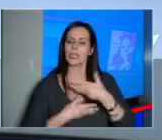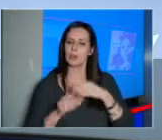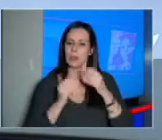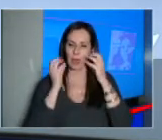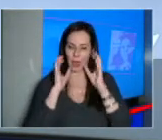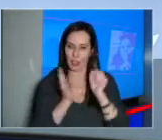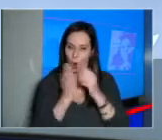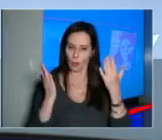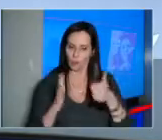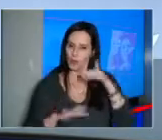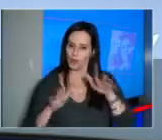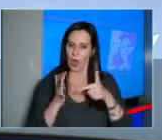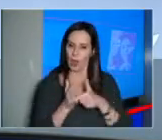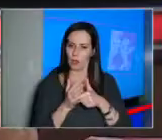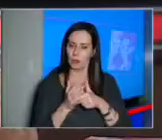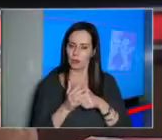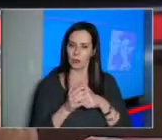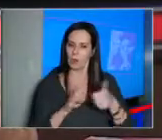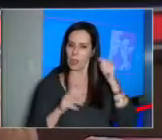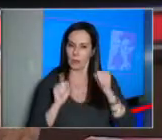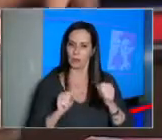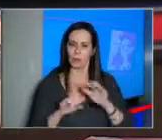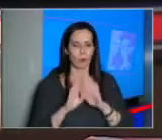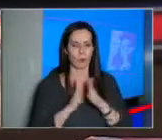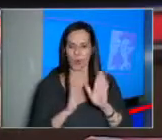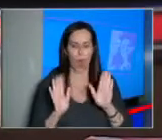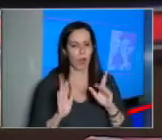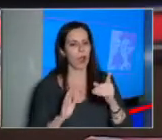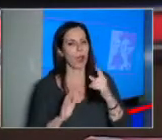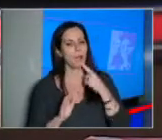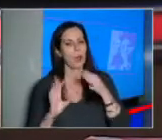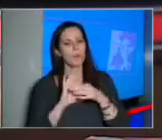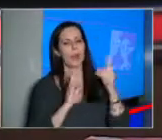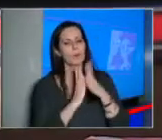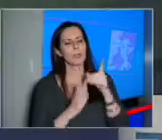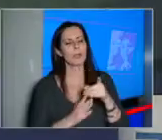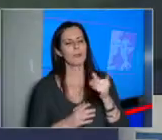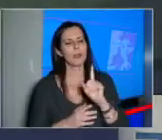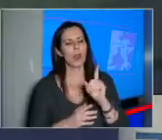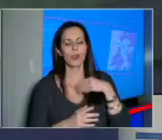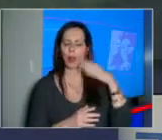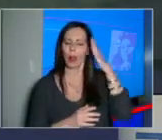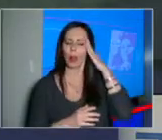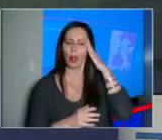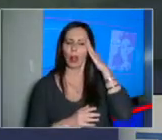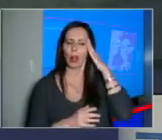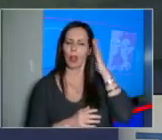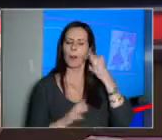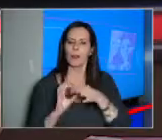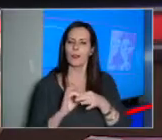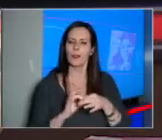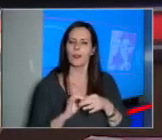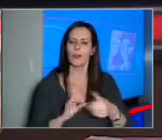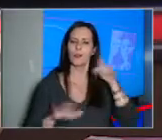עיתונאי וראש ממשלה או שר ביטחון, זה כל מה, לא הייתי חברה שלו. אמרת למשפט אחד בספר שלא יוצא לי מהזיכרון. נכון. מה המשפט? הוא